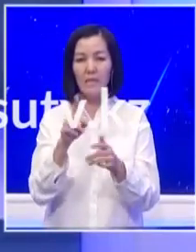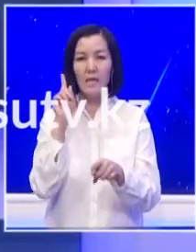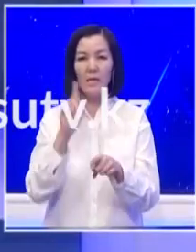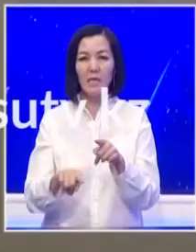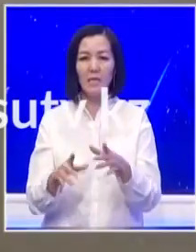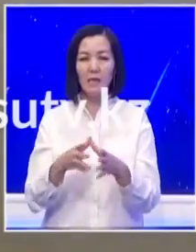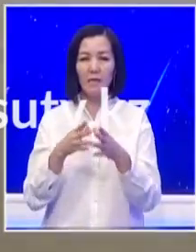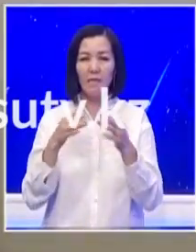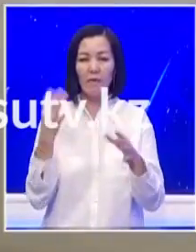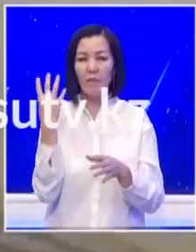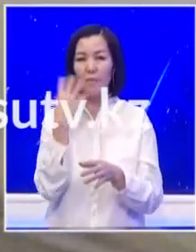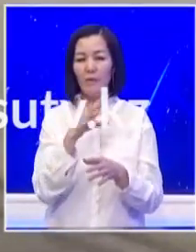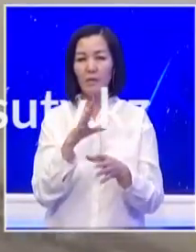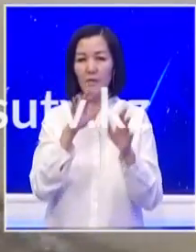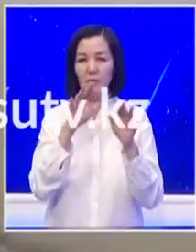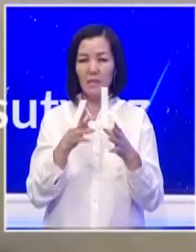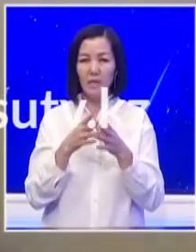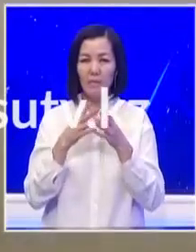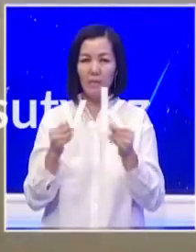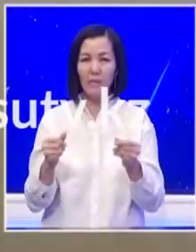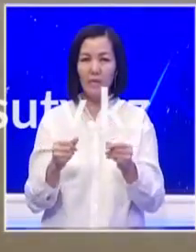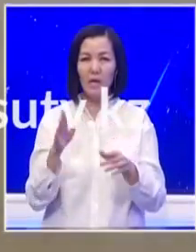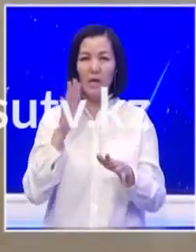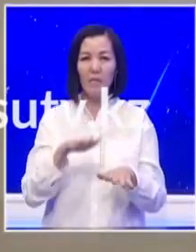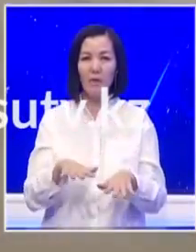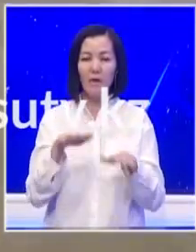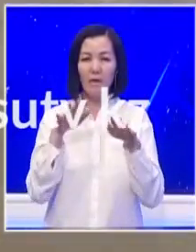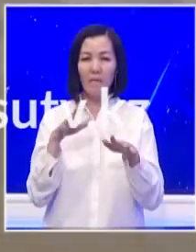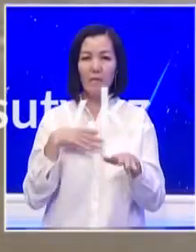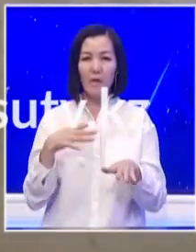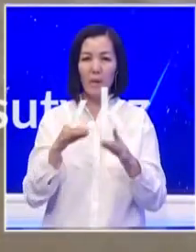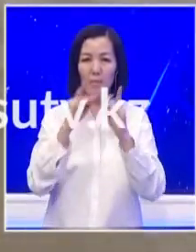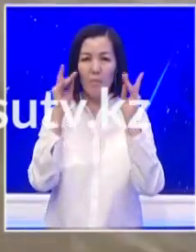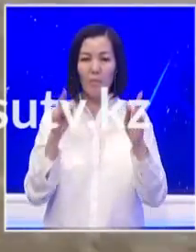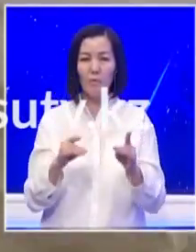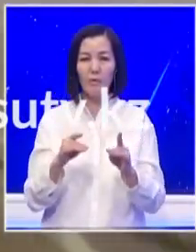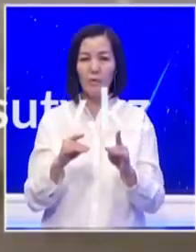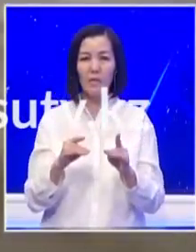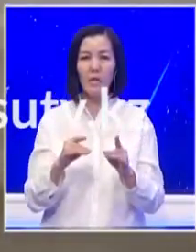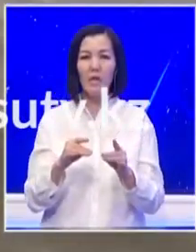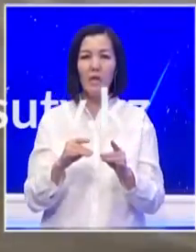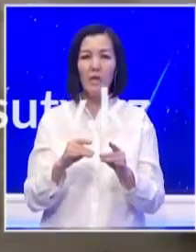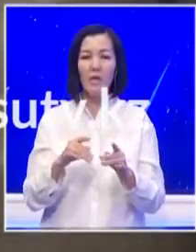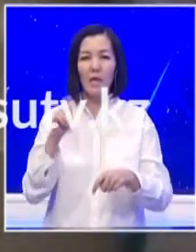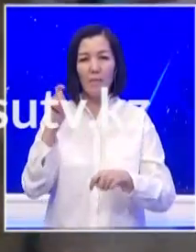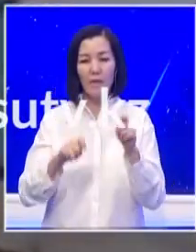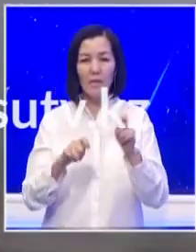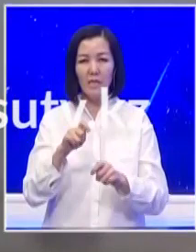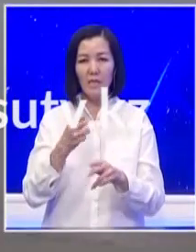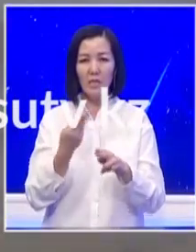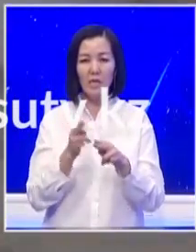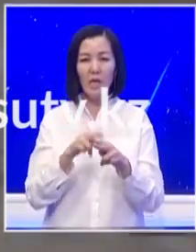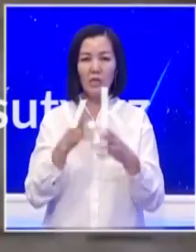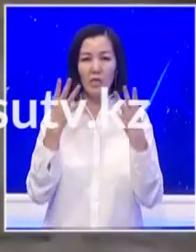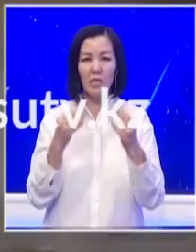в Актюбинской области снег быстро растаял, и порыв талой воды обрушился на мост. Сыграли свою роль и обильные дожди. По словам